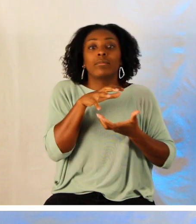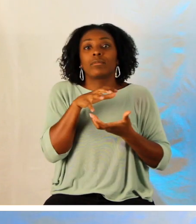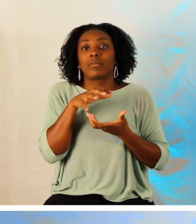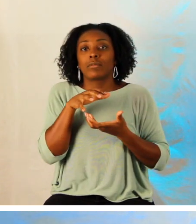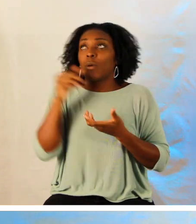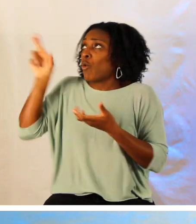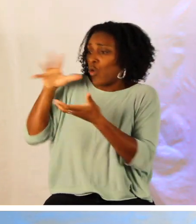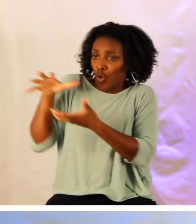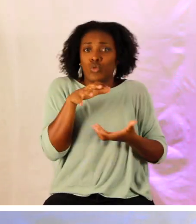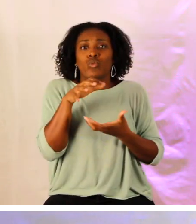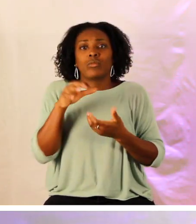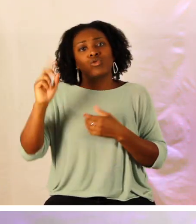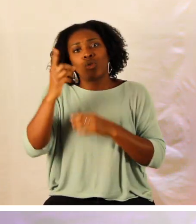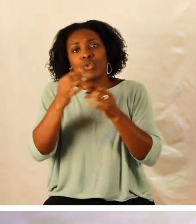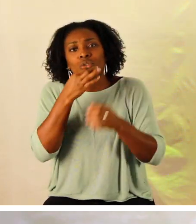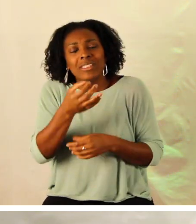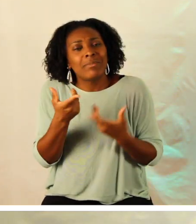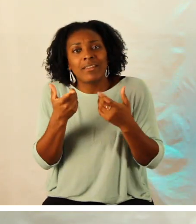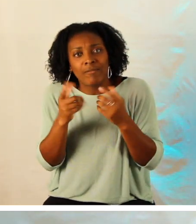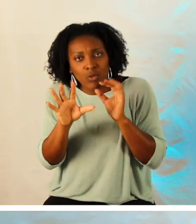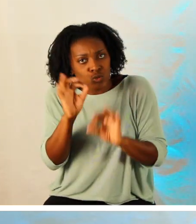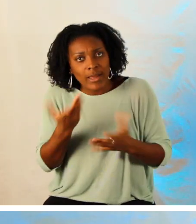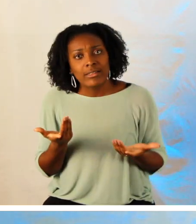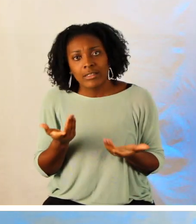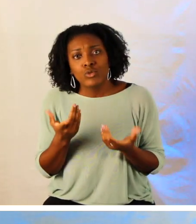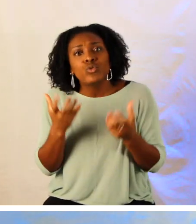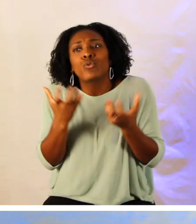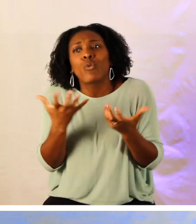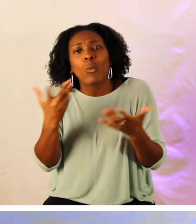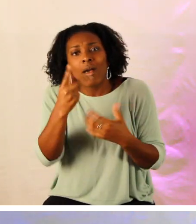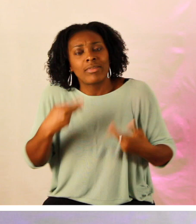retourné. Fais ton choix. Qu'est-ce que tu veux dans ta vie ?